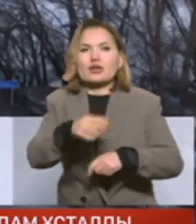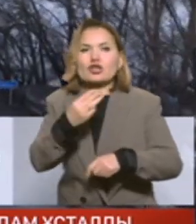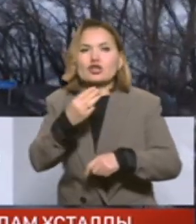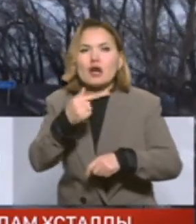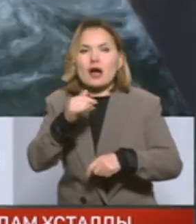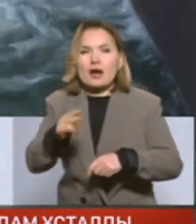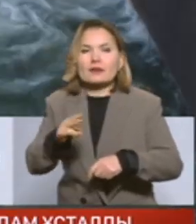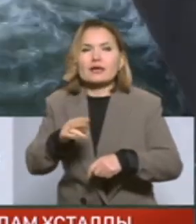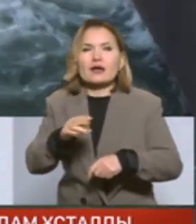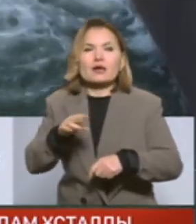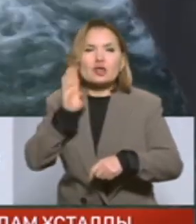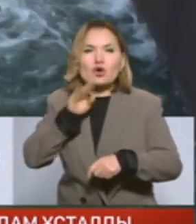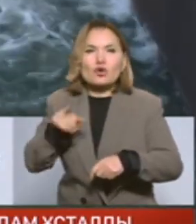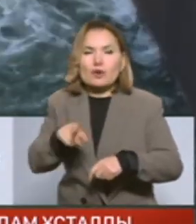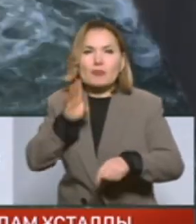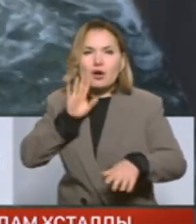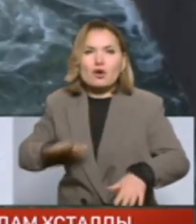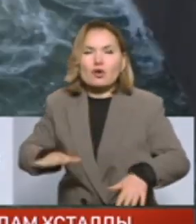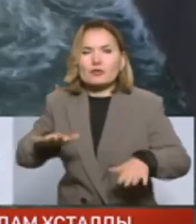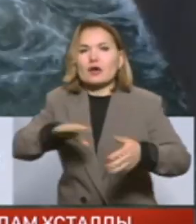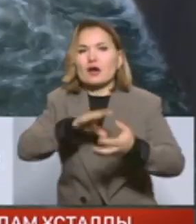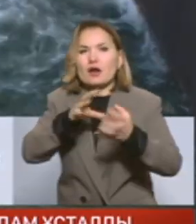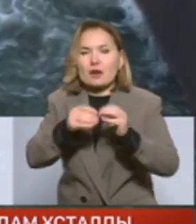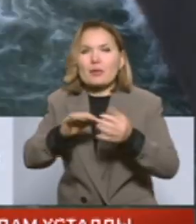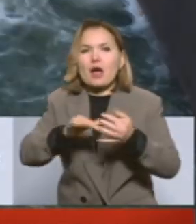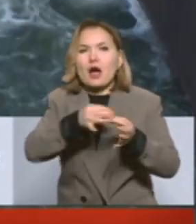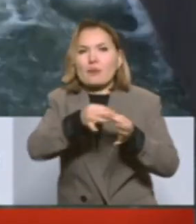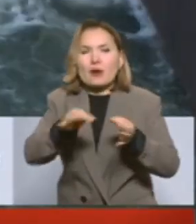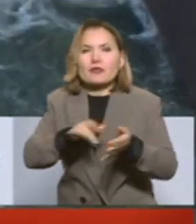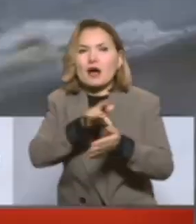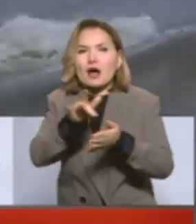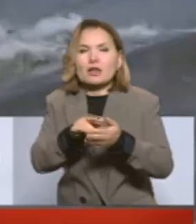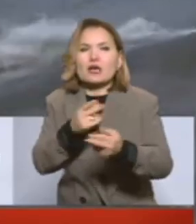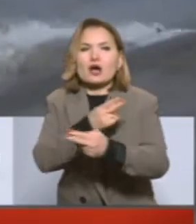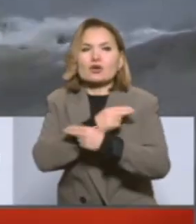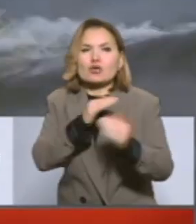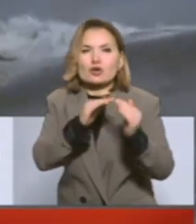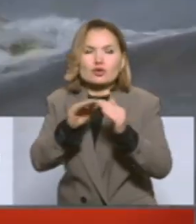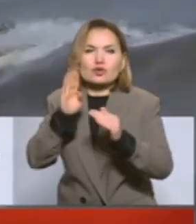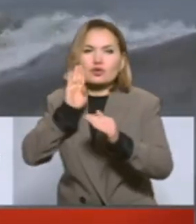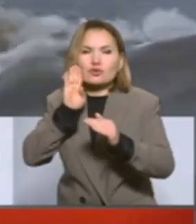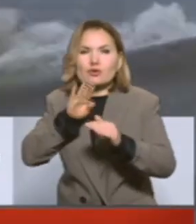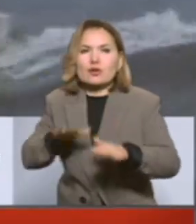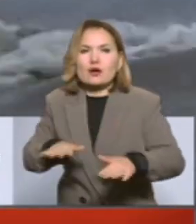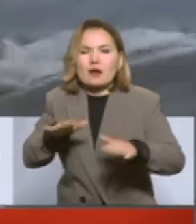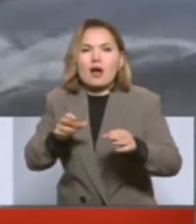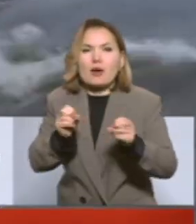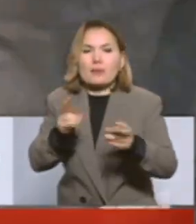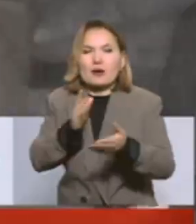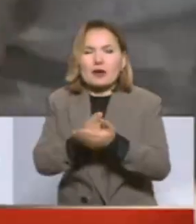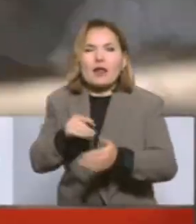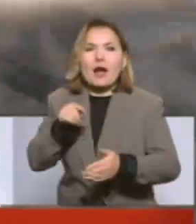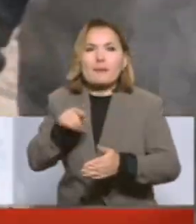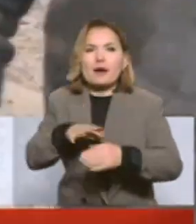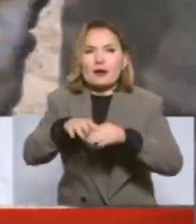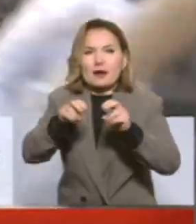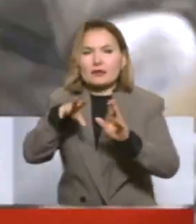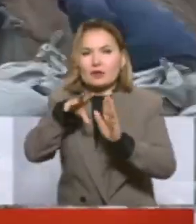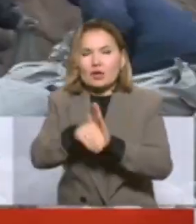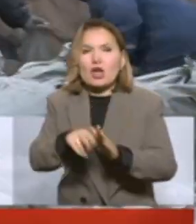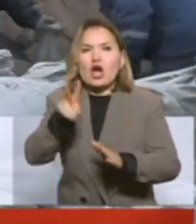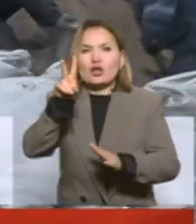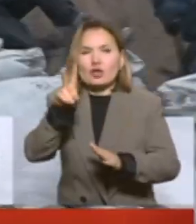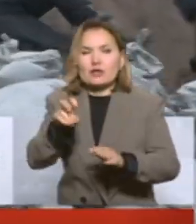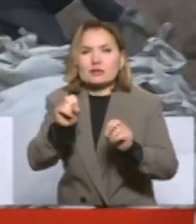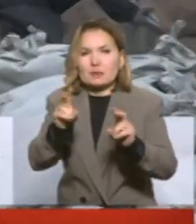Деркөл, Елек өзендерінде су деңгейі көтеріліп, елді мекендер мен қаладағы саяжайларға қауіп төндіріп тұр. Тасқынмен күреске 1000-ға жуық адам мен